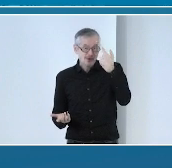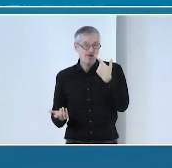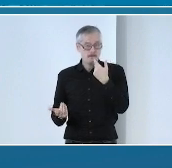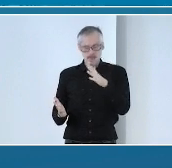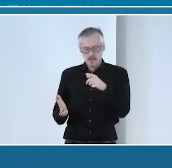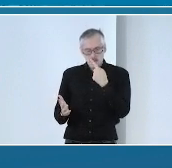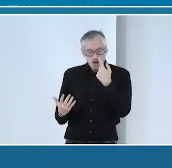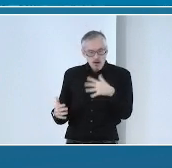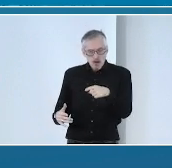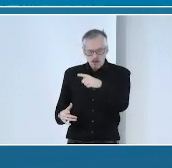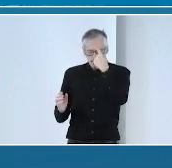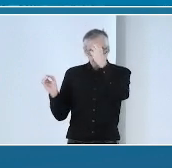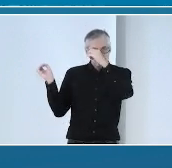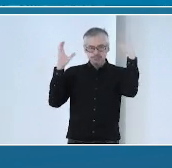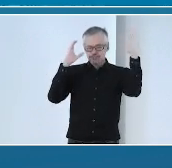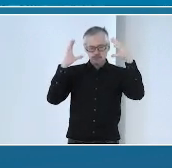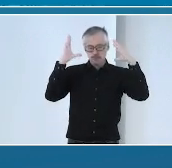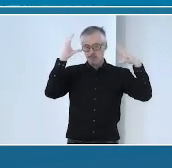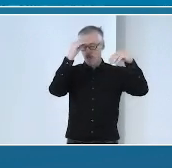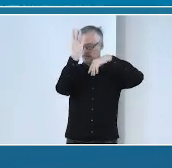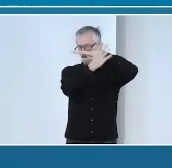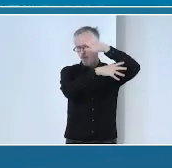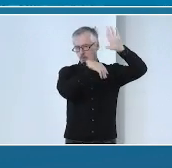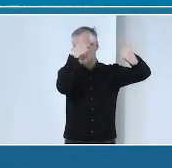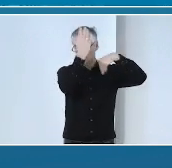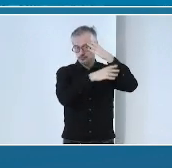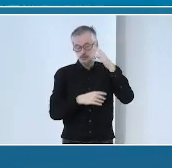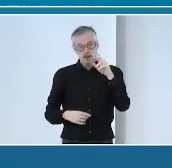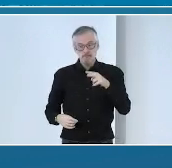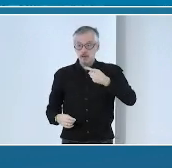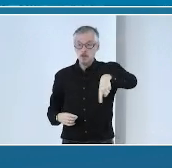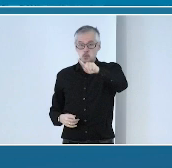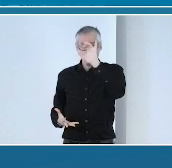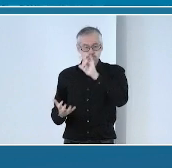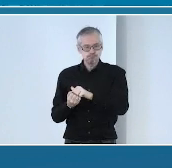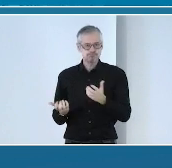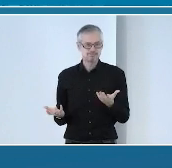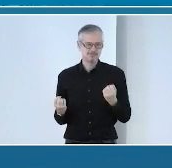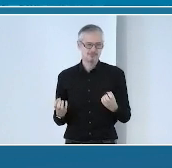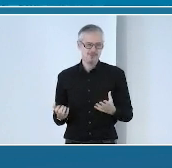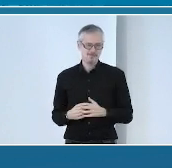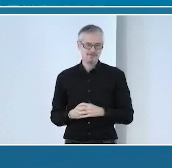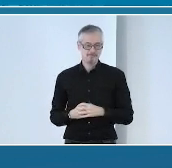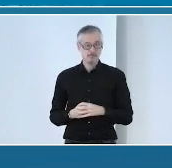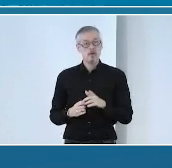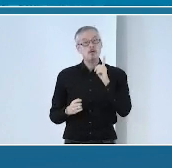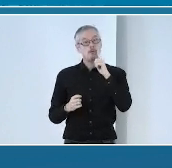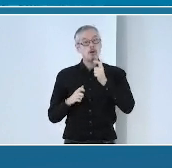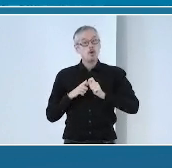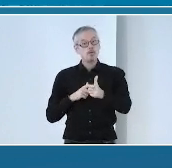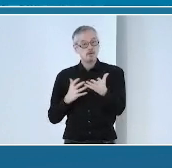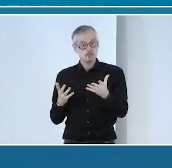on n'imagine pas la confusion que ça intrigue. Parce que ça a des conséquences aussi